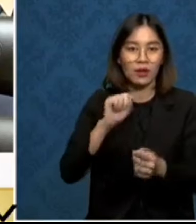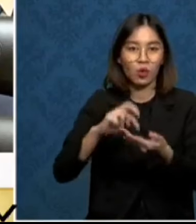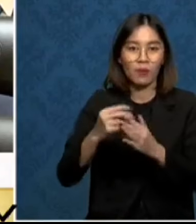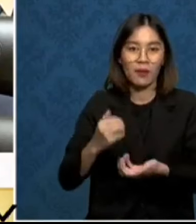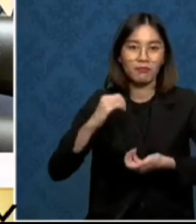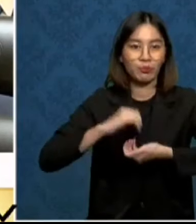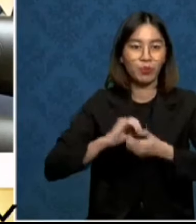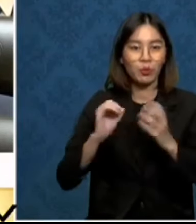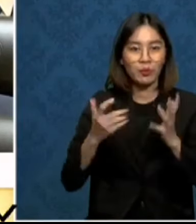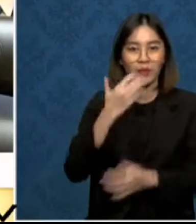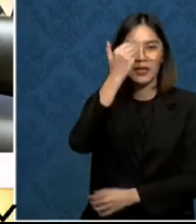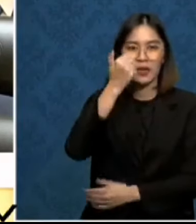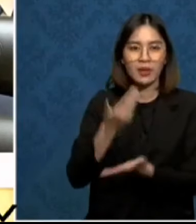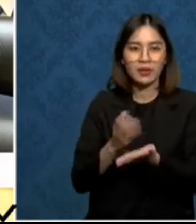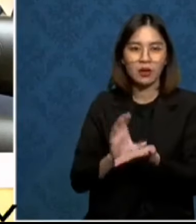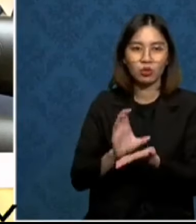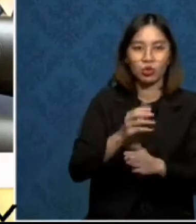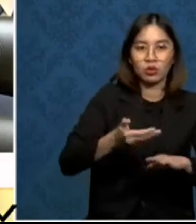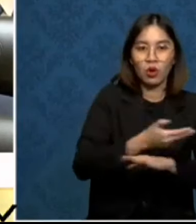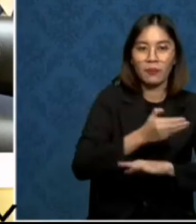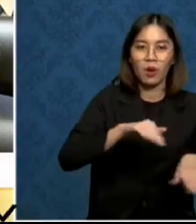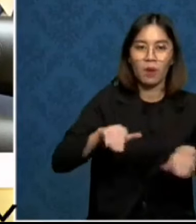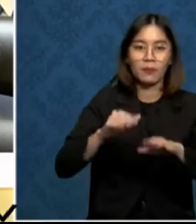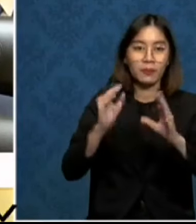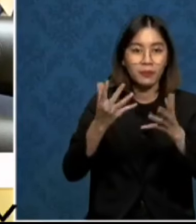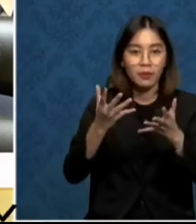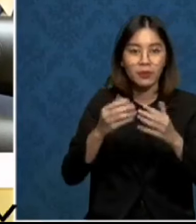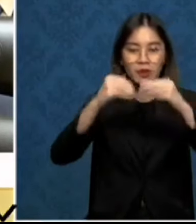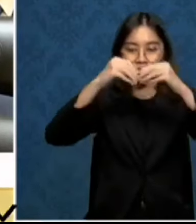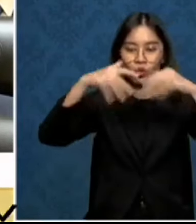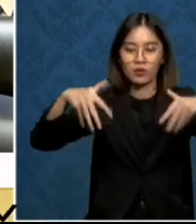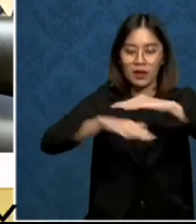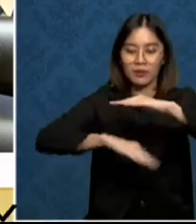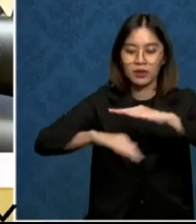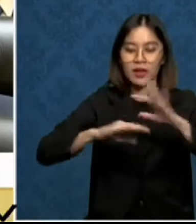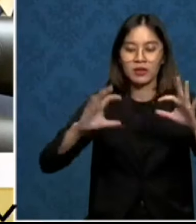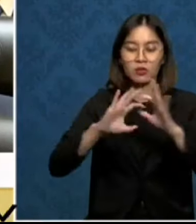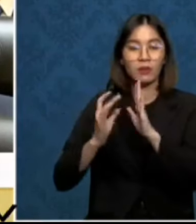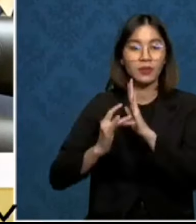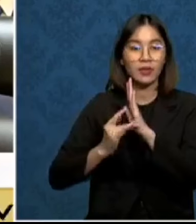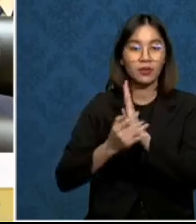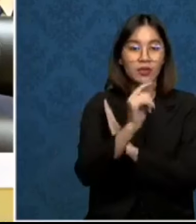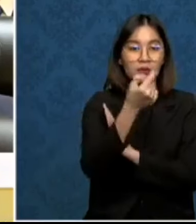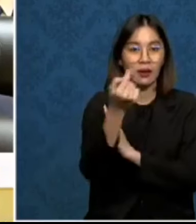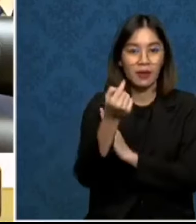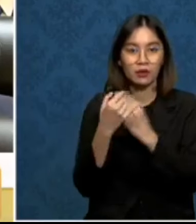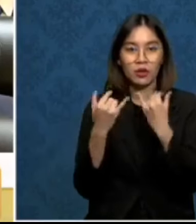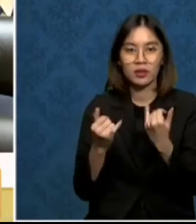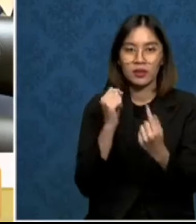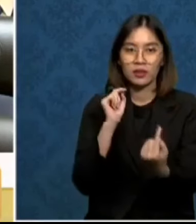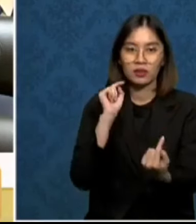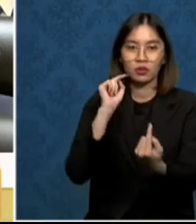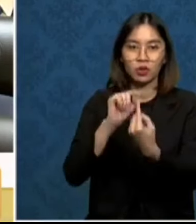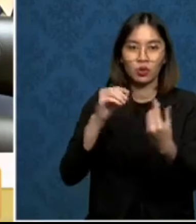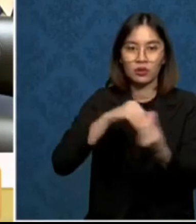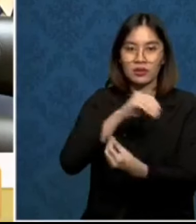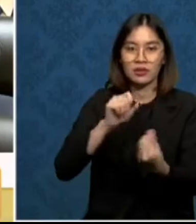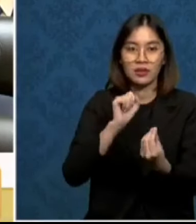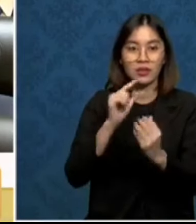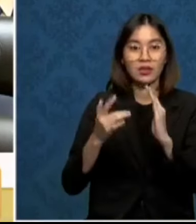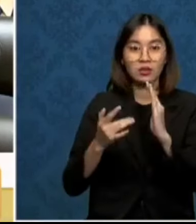ค้าด้วยทำไมไม่ลงทุนเตรียมไว้กับเรื่องนี้โครองสร้างพื้นฐานด้านดิจิทอลที่เรากำลังเดินเข้าสู่เศรษฐกิจ